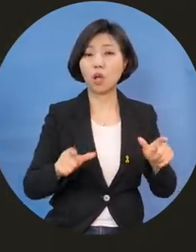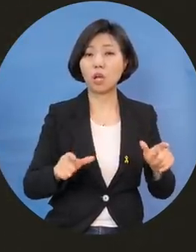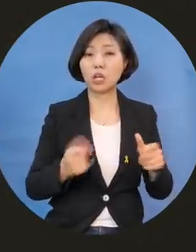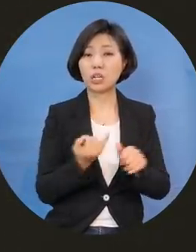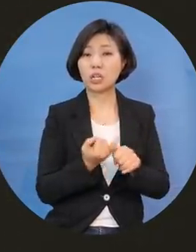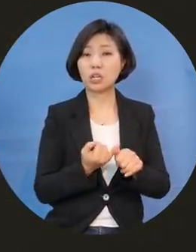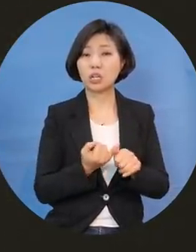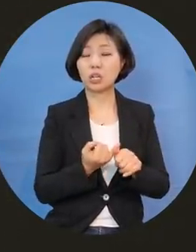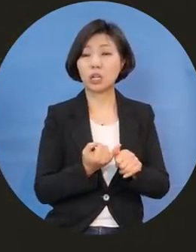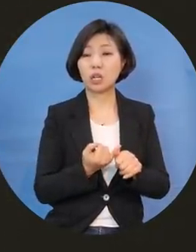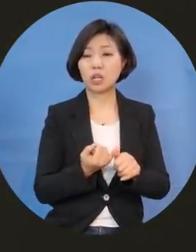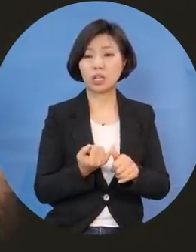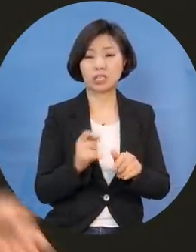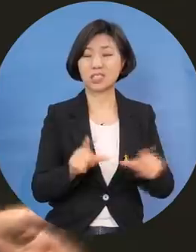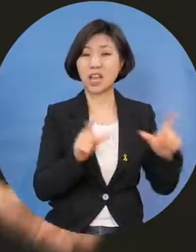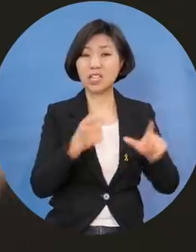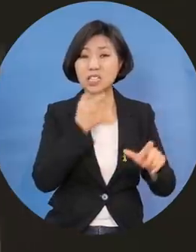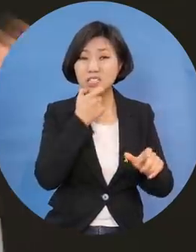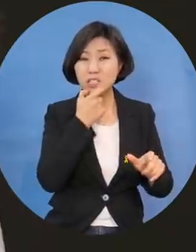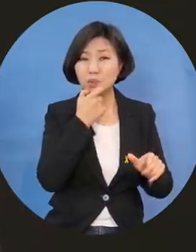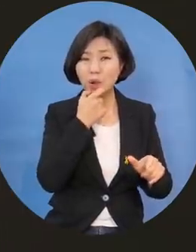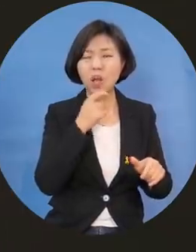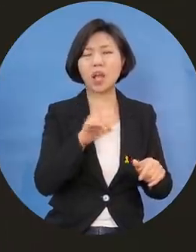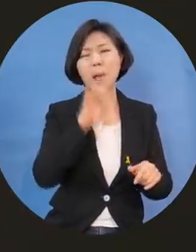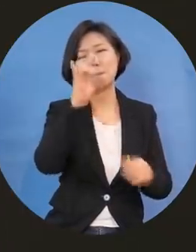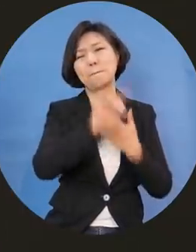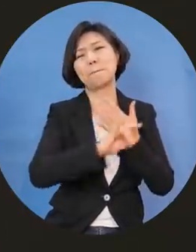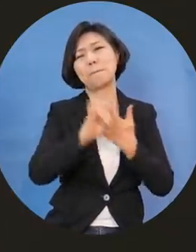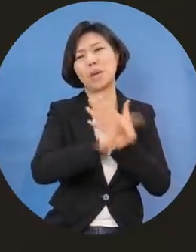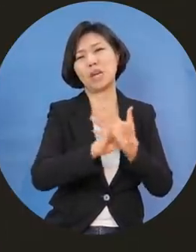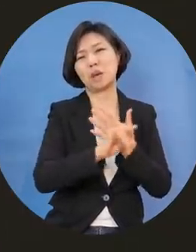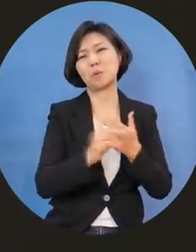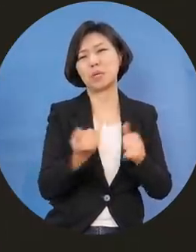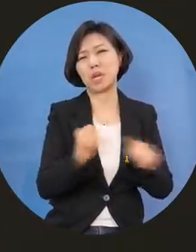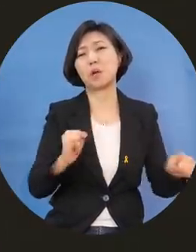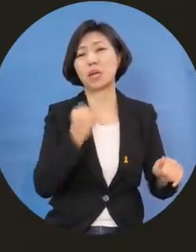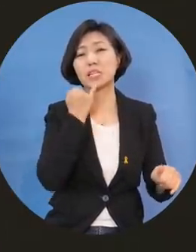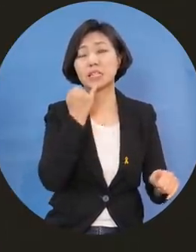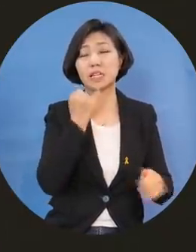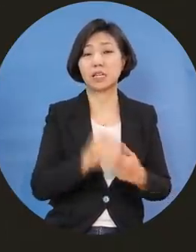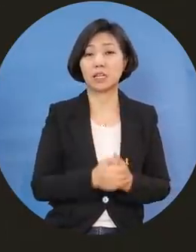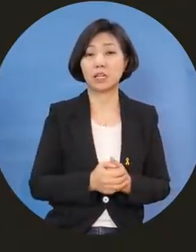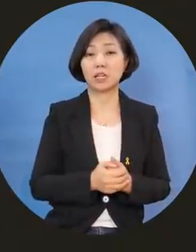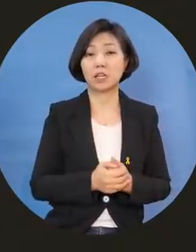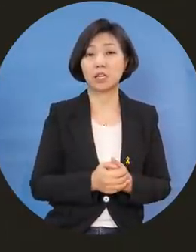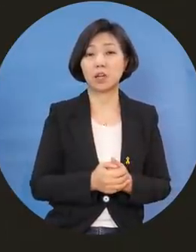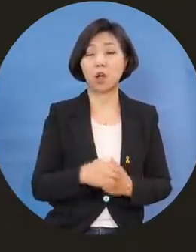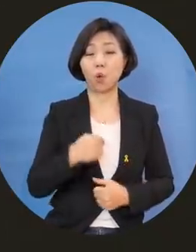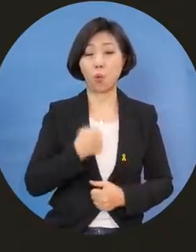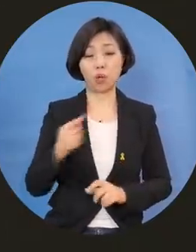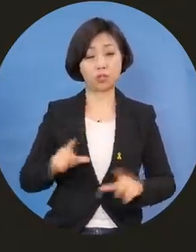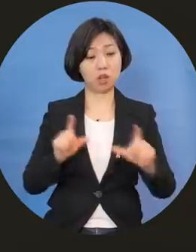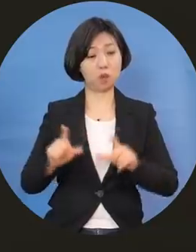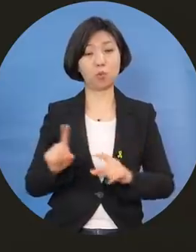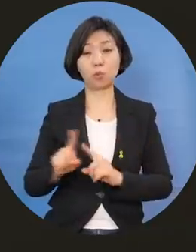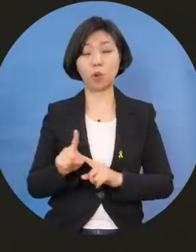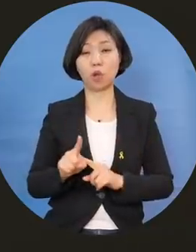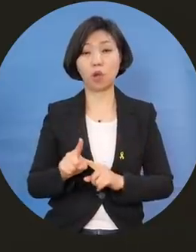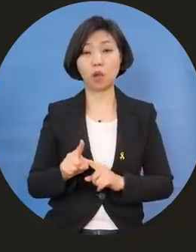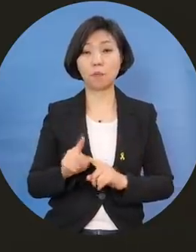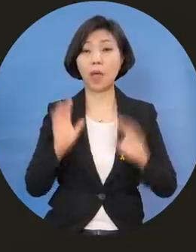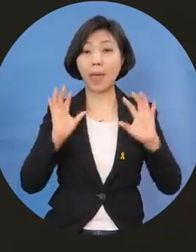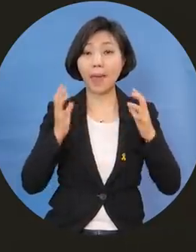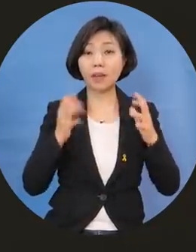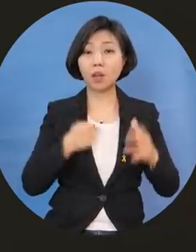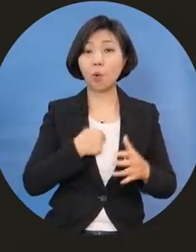되고, 살기 싫으면 그냥 그 핑계 대고 안 살면 되고, 그래서 뭐 그것도 크게 문제 아니에요. 뭐 둘이 떨어져서 혼자 살면